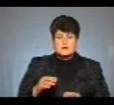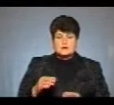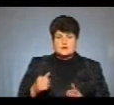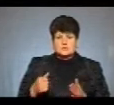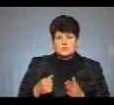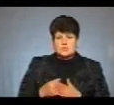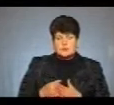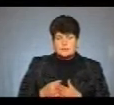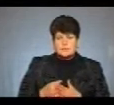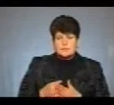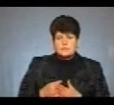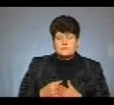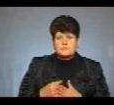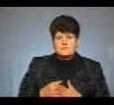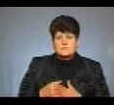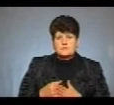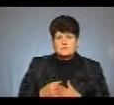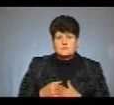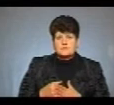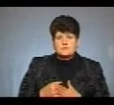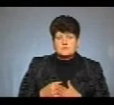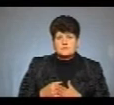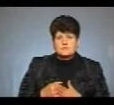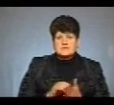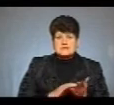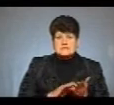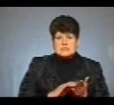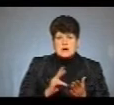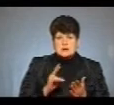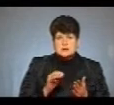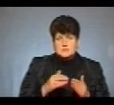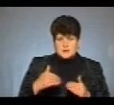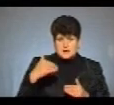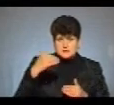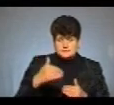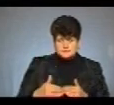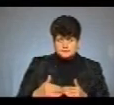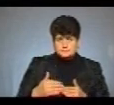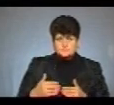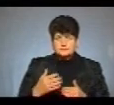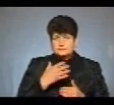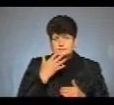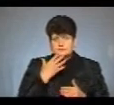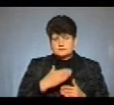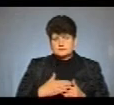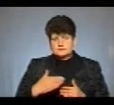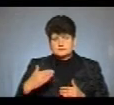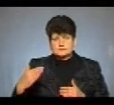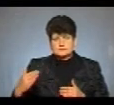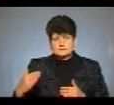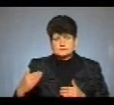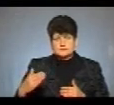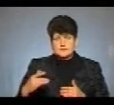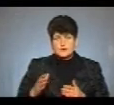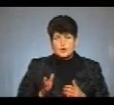до, по суті справи, до Циганки, до пляжу Циганка. На південь до району